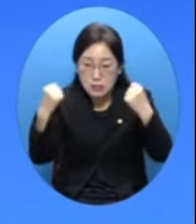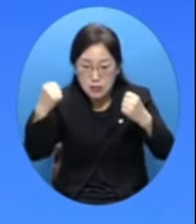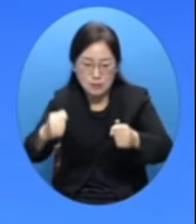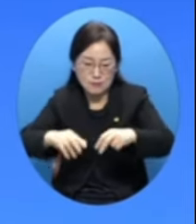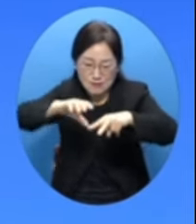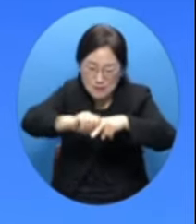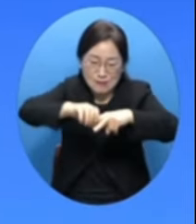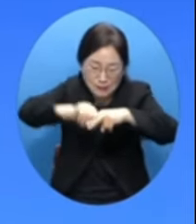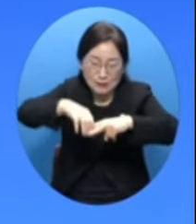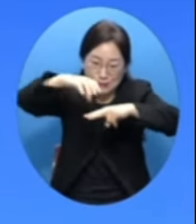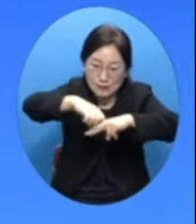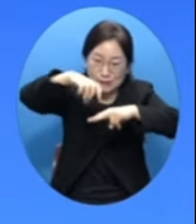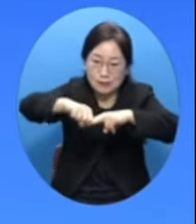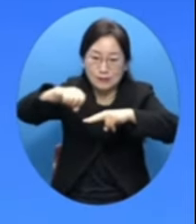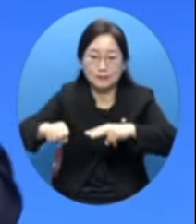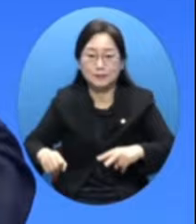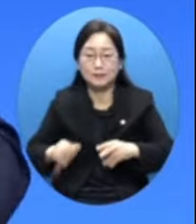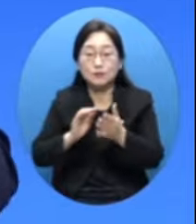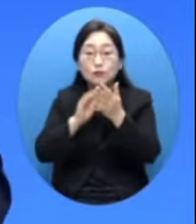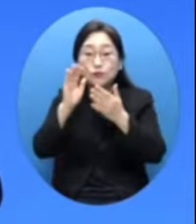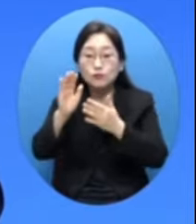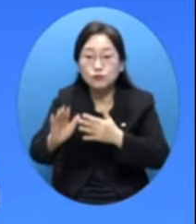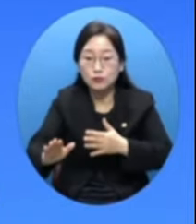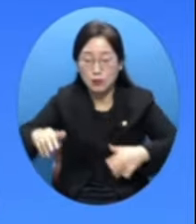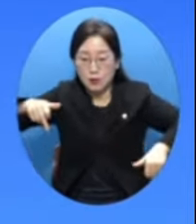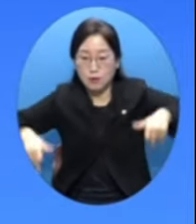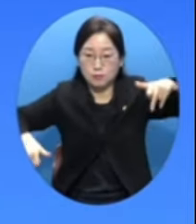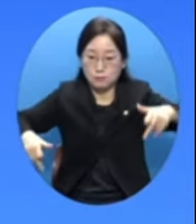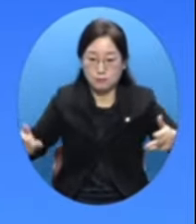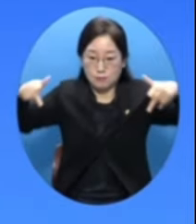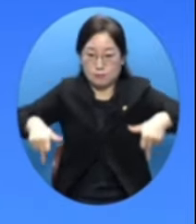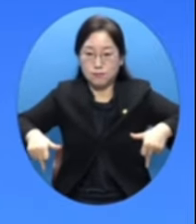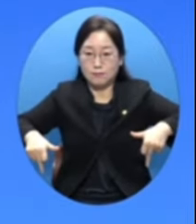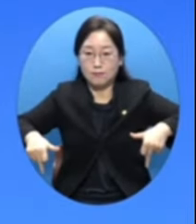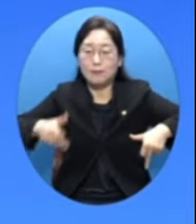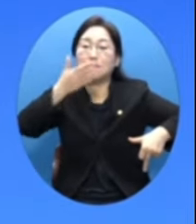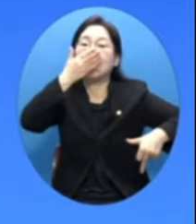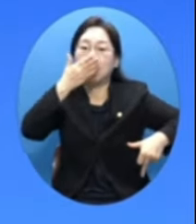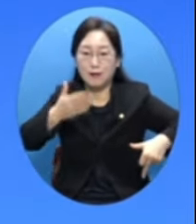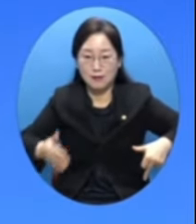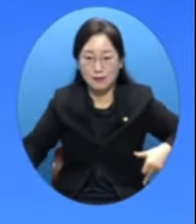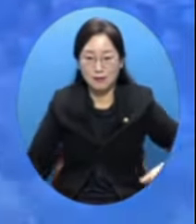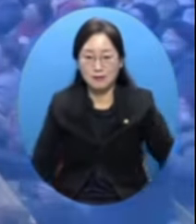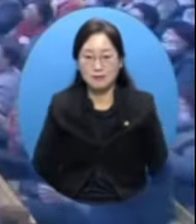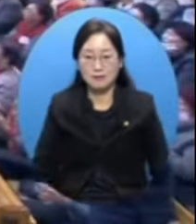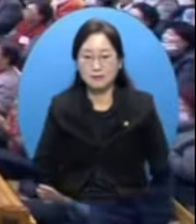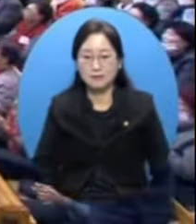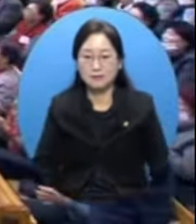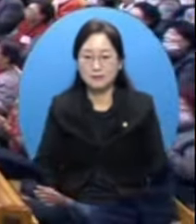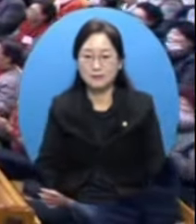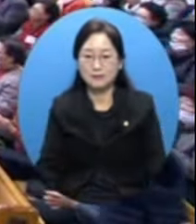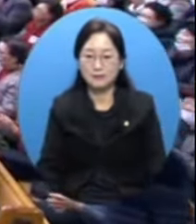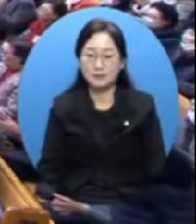힘껏 다녀가지고 목발을 짚고 설 수 있게 됐습니다. 할렐루야.